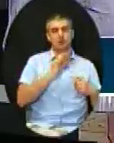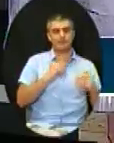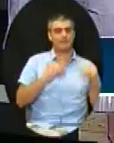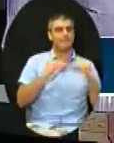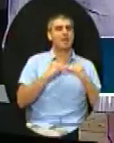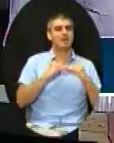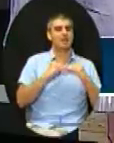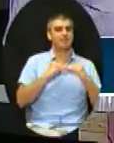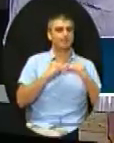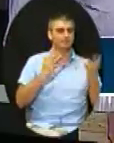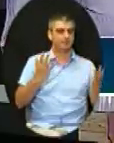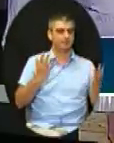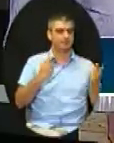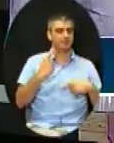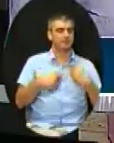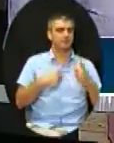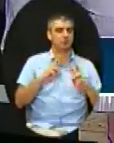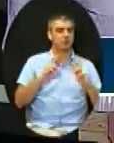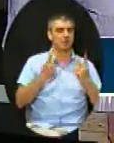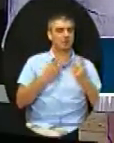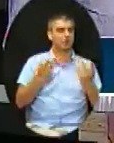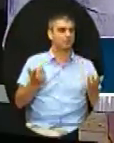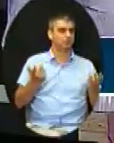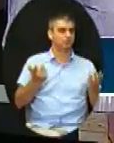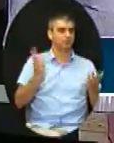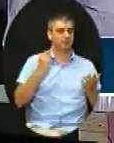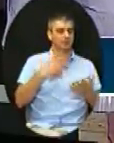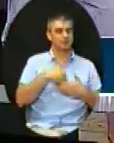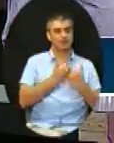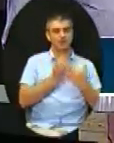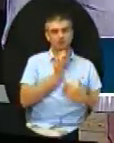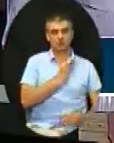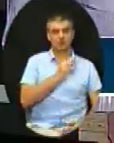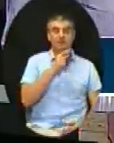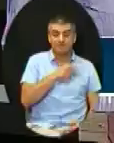פי המסורות הקהילתיות, על פי אמצעי הפרנסה שלהם,